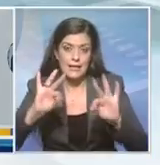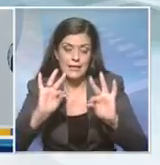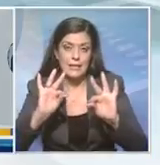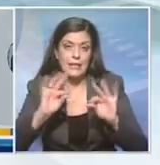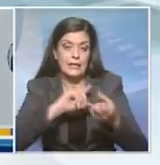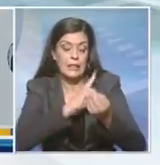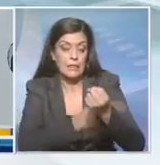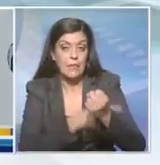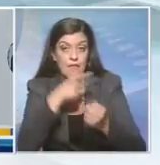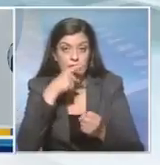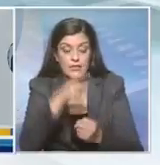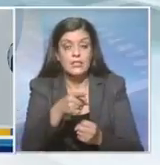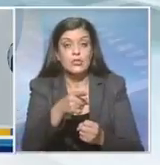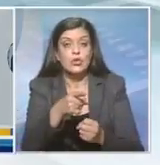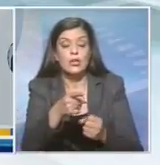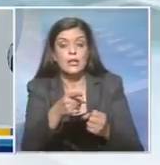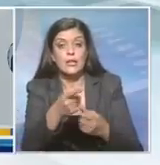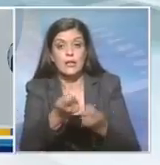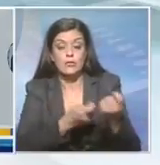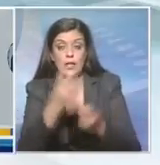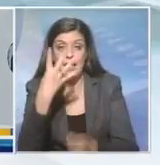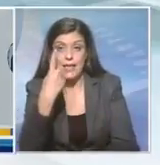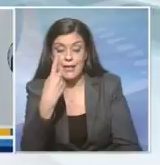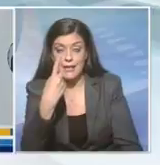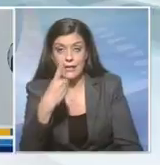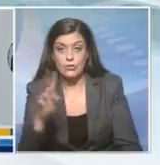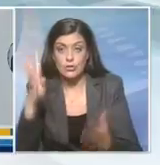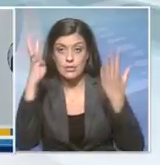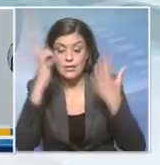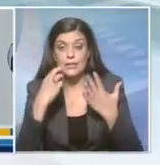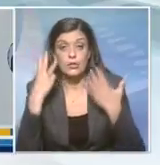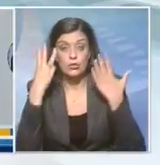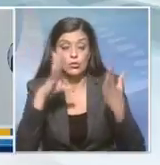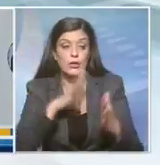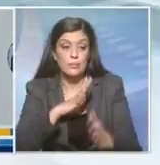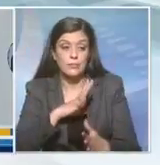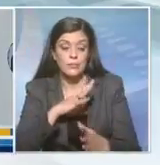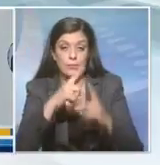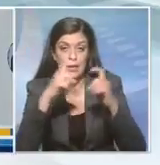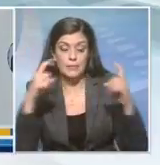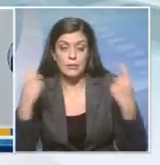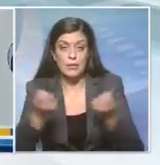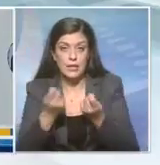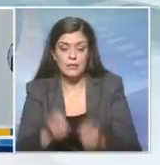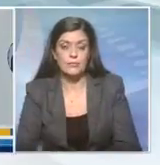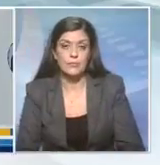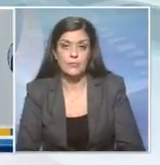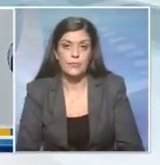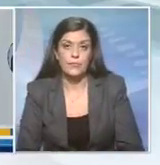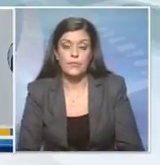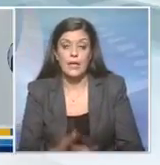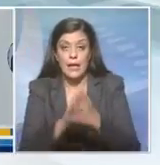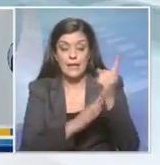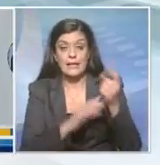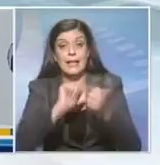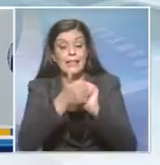κινητήριο δύναμη αυτής της διοργάνωσης, με 148 δράσεις. Η γενοτομία είναι τα 11 αθλητικά